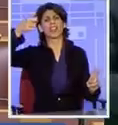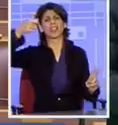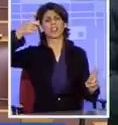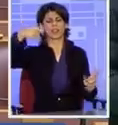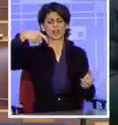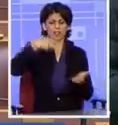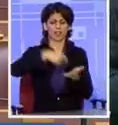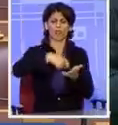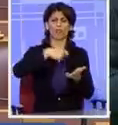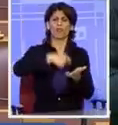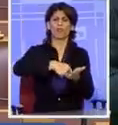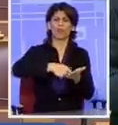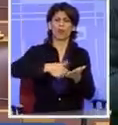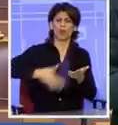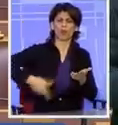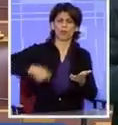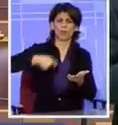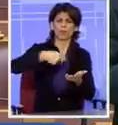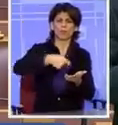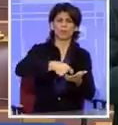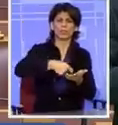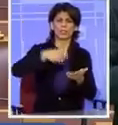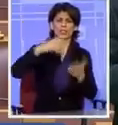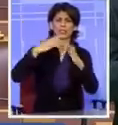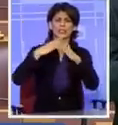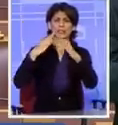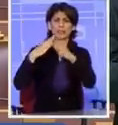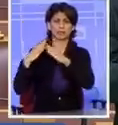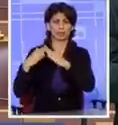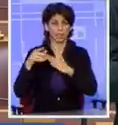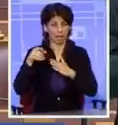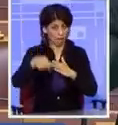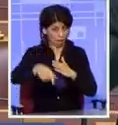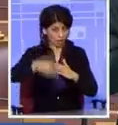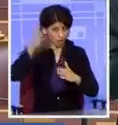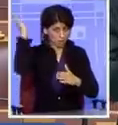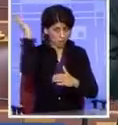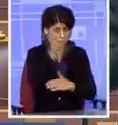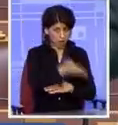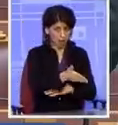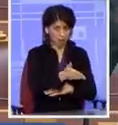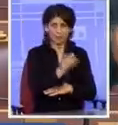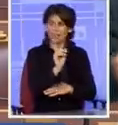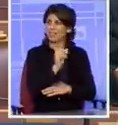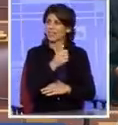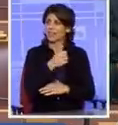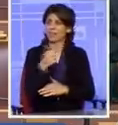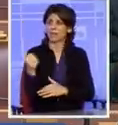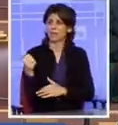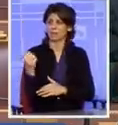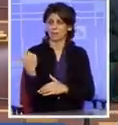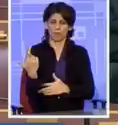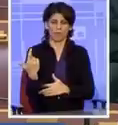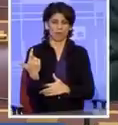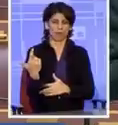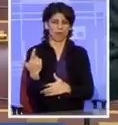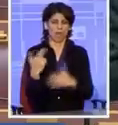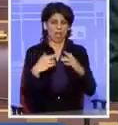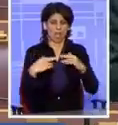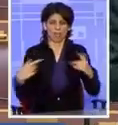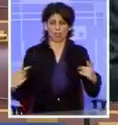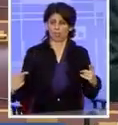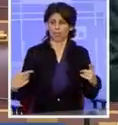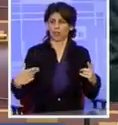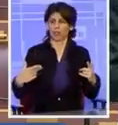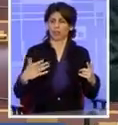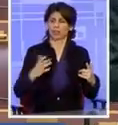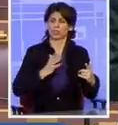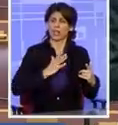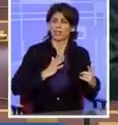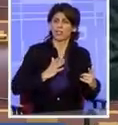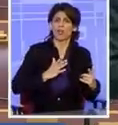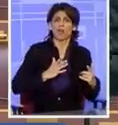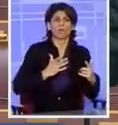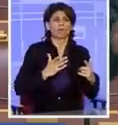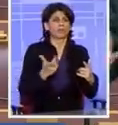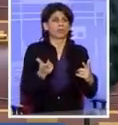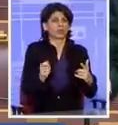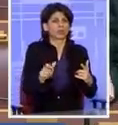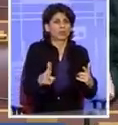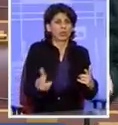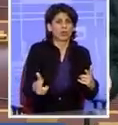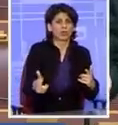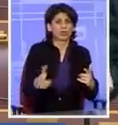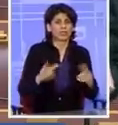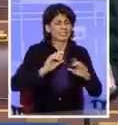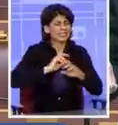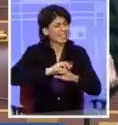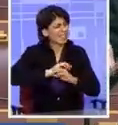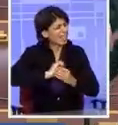μου, το Χαράτσι αυτό δεν είναι μόνο αντιλαϊκό, αντικοινωνικό. Είναι και αντισυνταγματικό. Είναι και πέρα